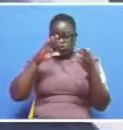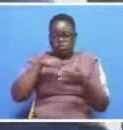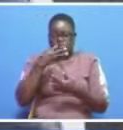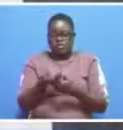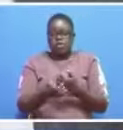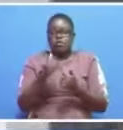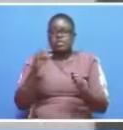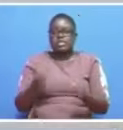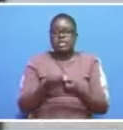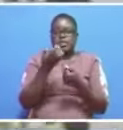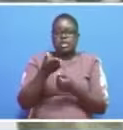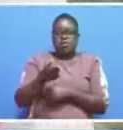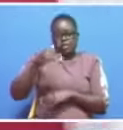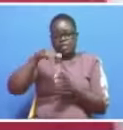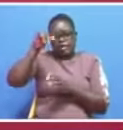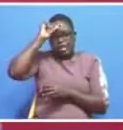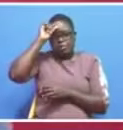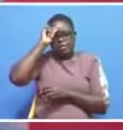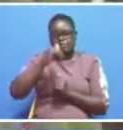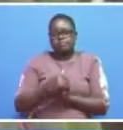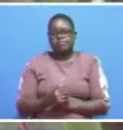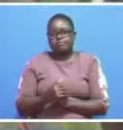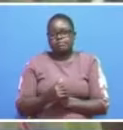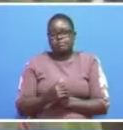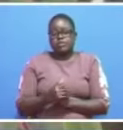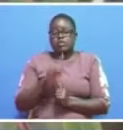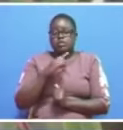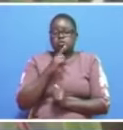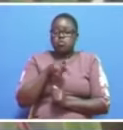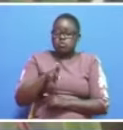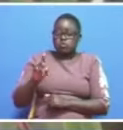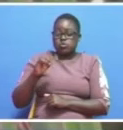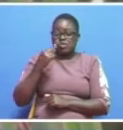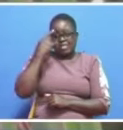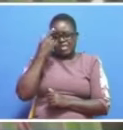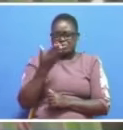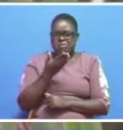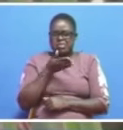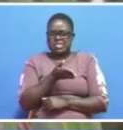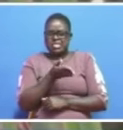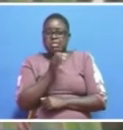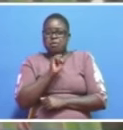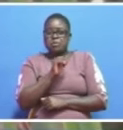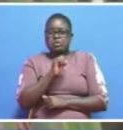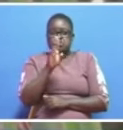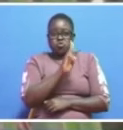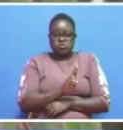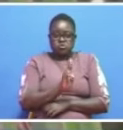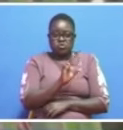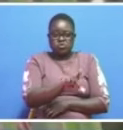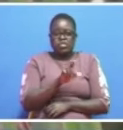ende oyundi nwa silikali ya oyum. Kwa alama yona kanaki nitamata wana utume ya